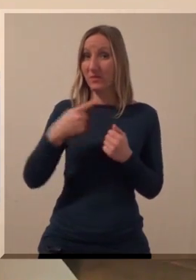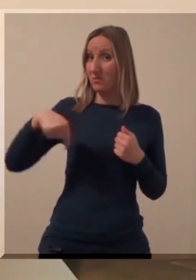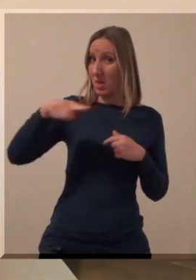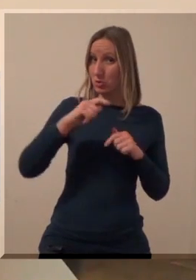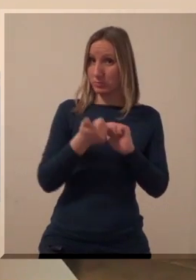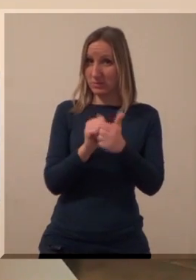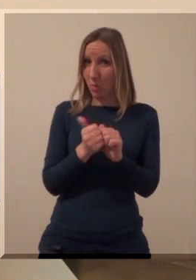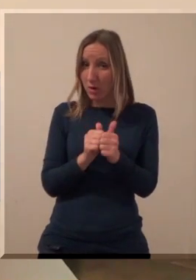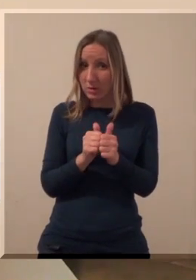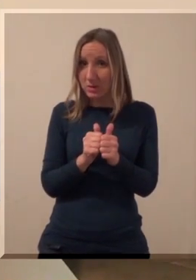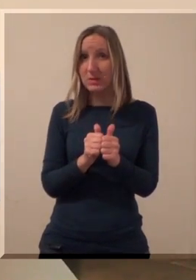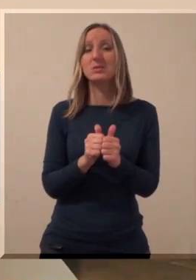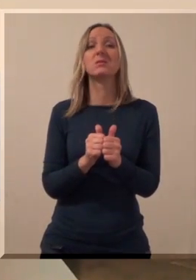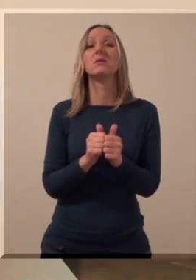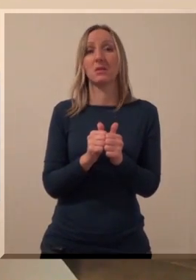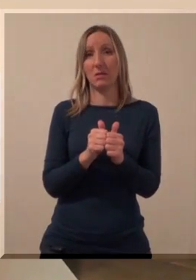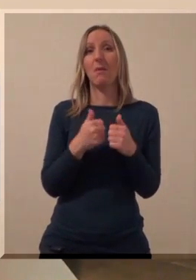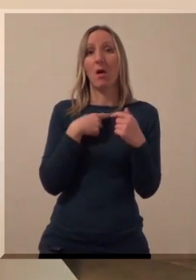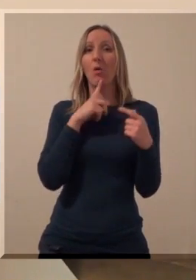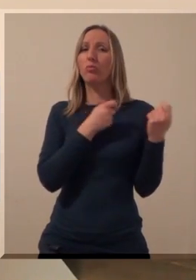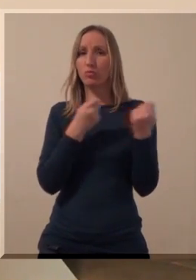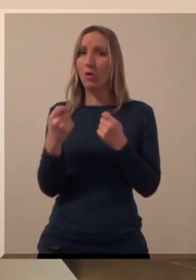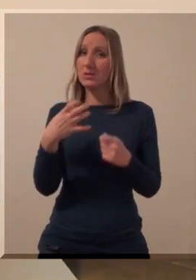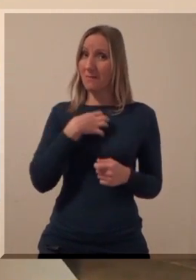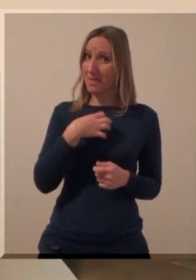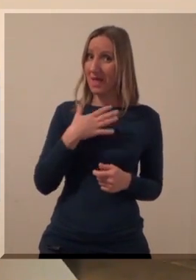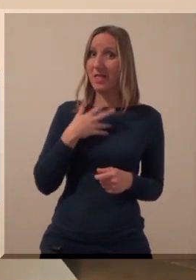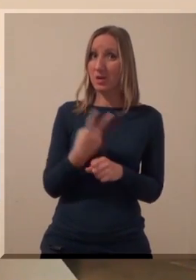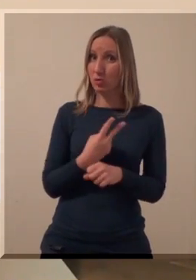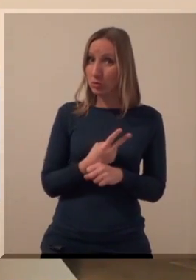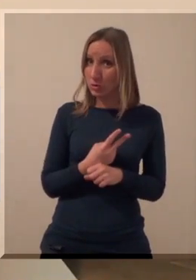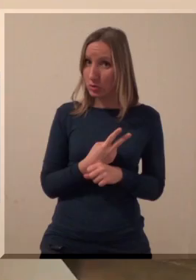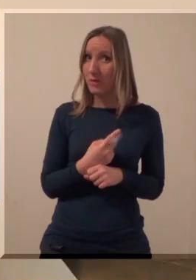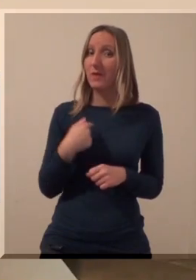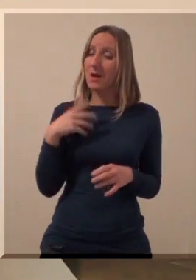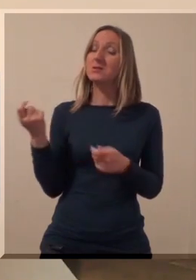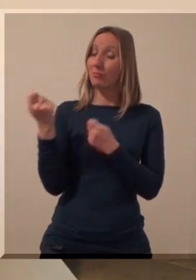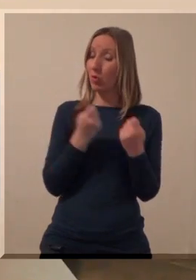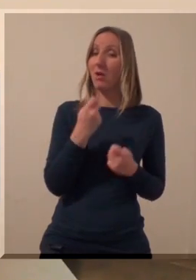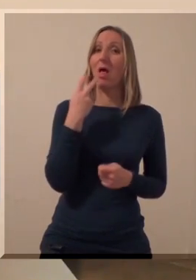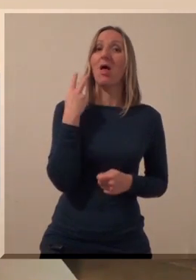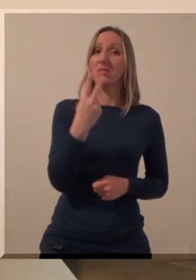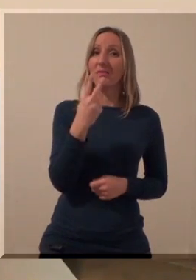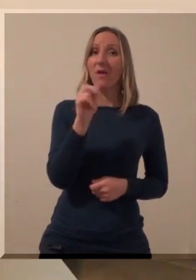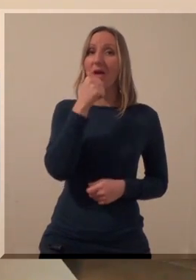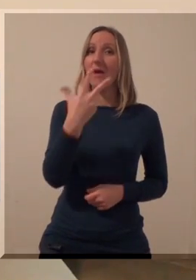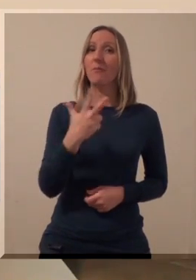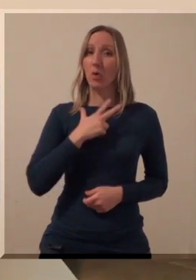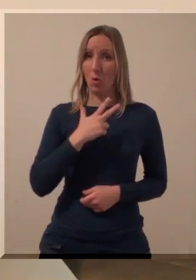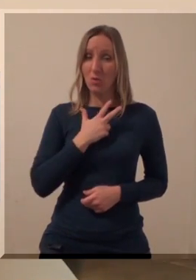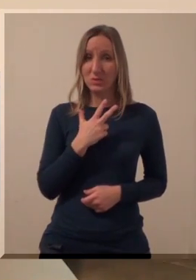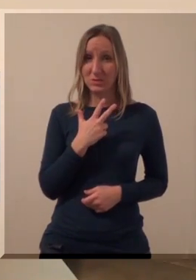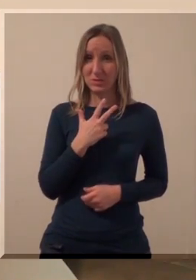našim sportistima sa hendikepom koji, pored svega, donose medalje našoj zemlji i tu sam donela dve